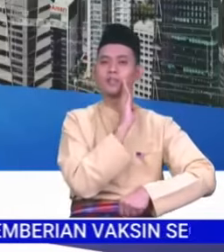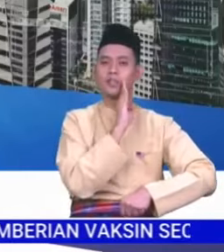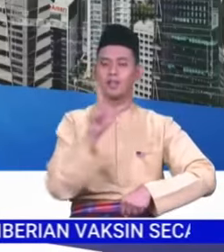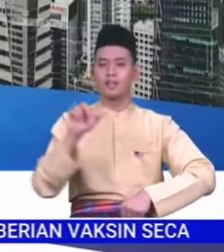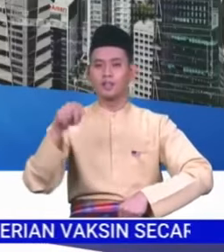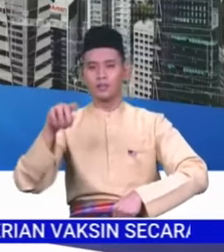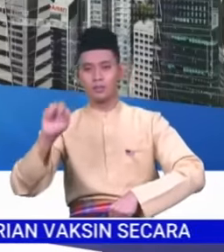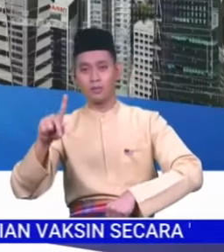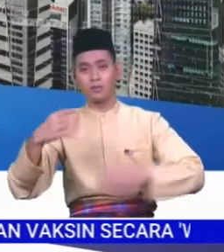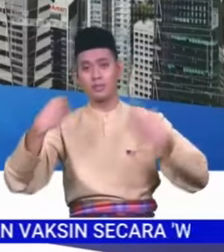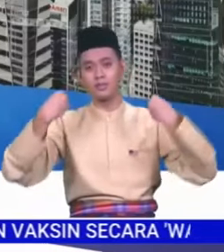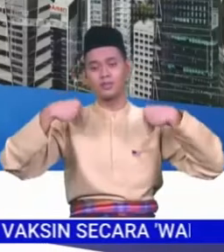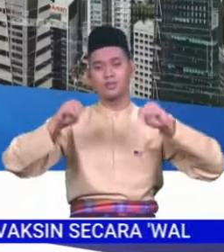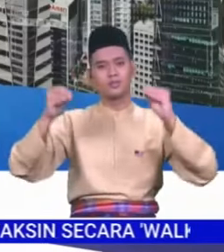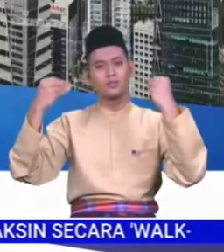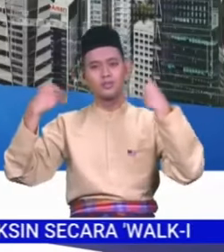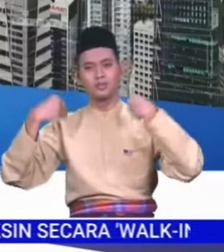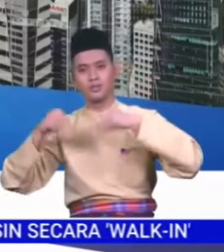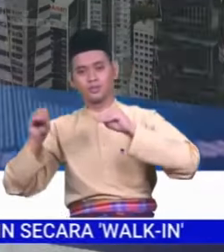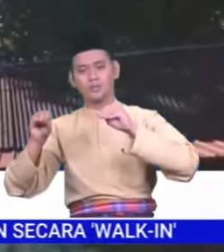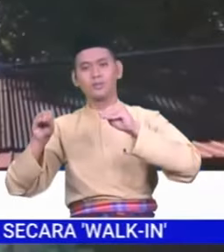hasil-hasil laut mereka